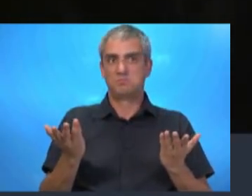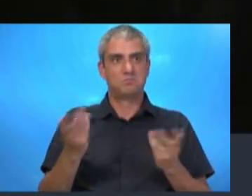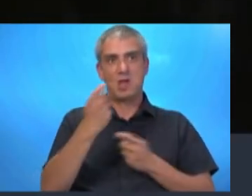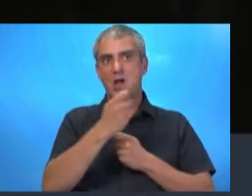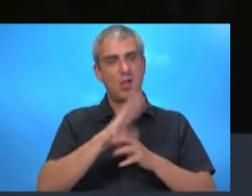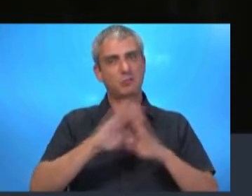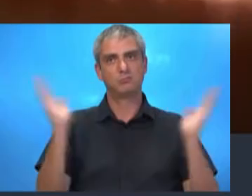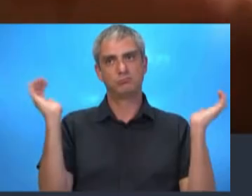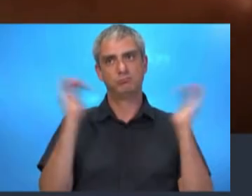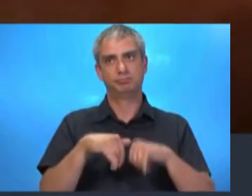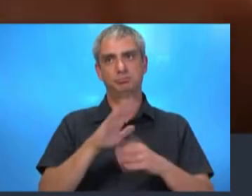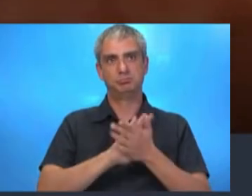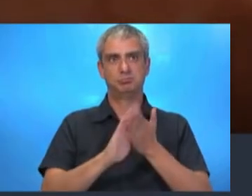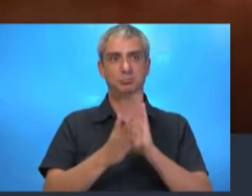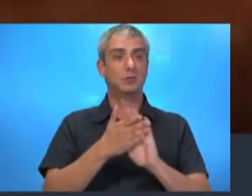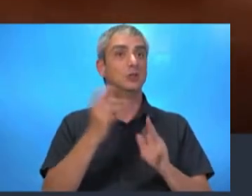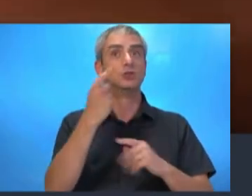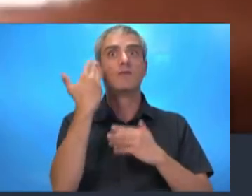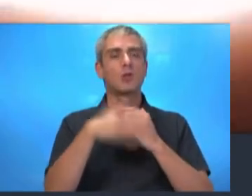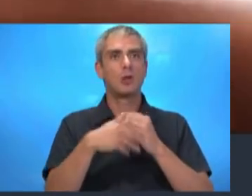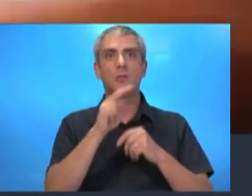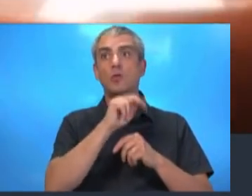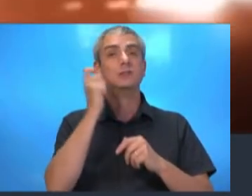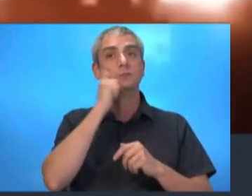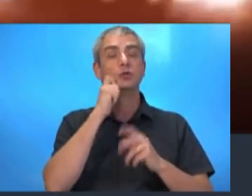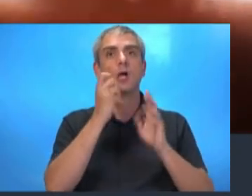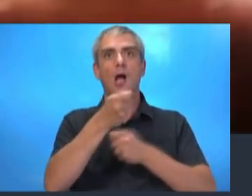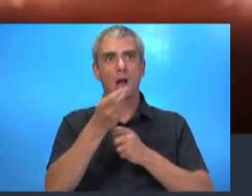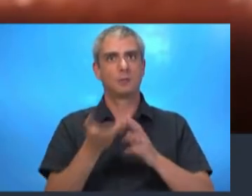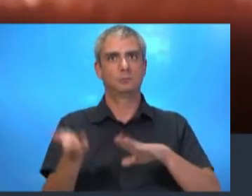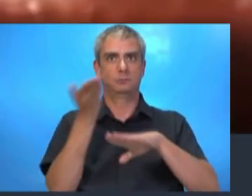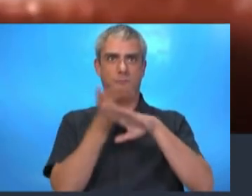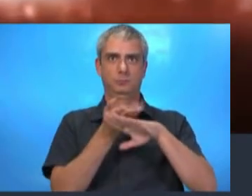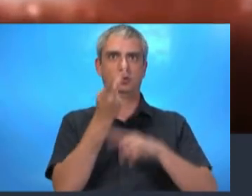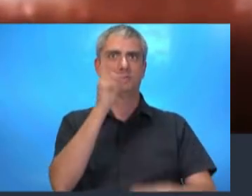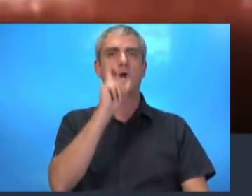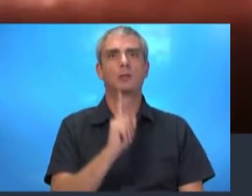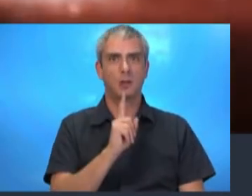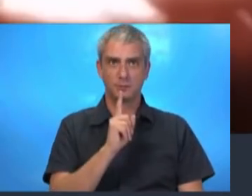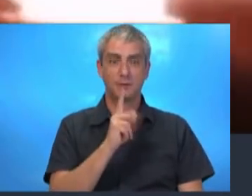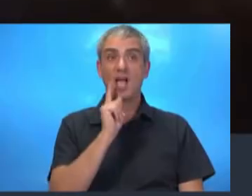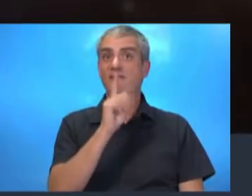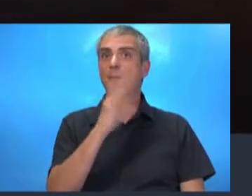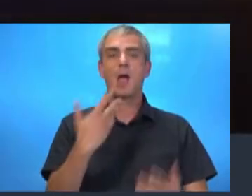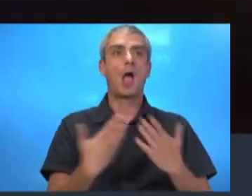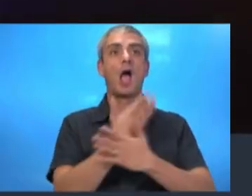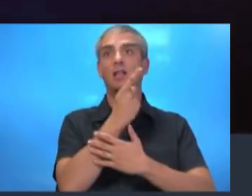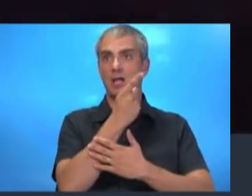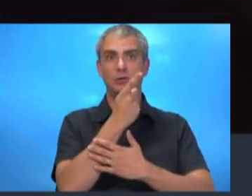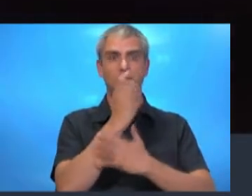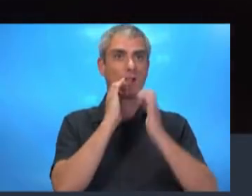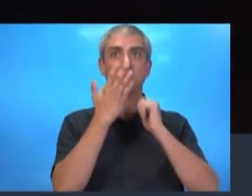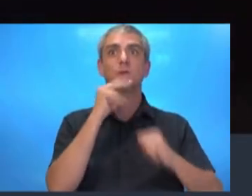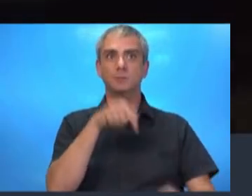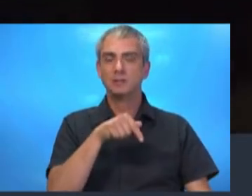הולכת לקראת קריסה. בשבועות האחרונים נושא הפשיעה החקלאית עלה לכותרות ביתר סט. אבל מה שחדש לצרכני התקשורת